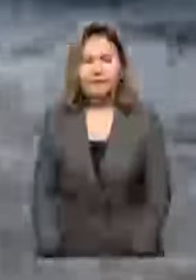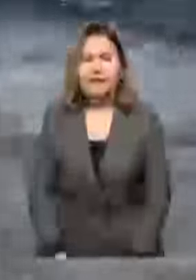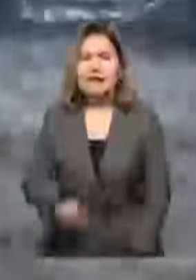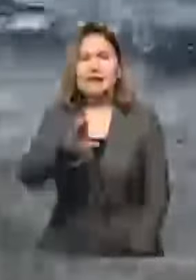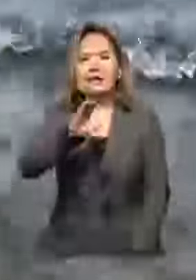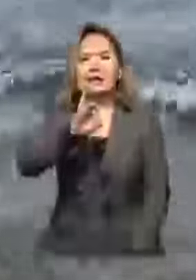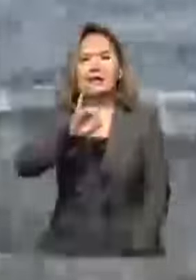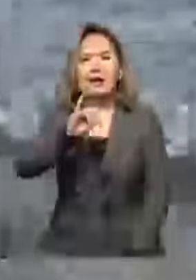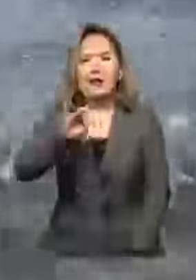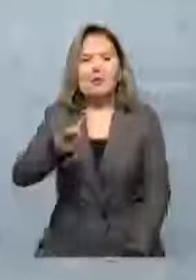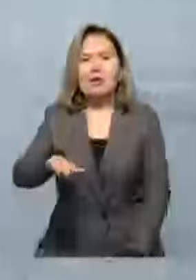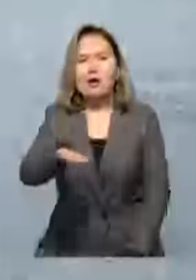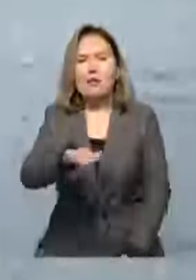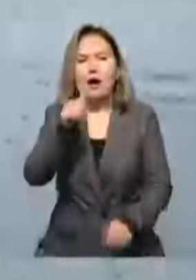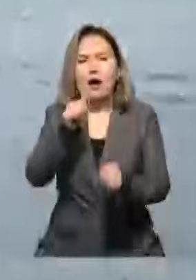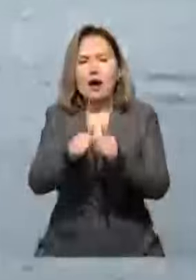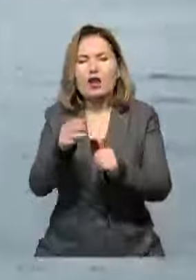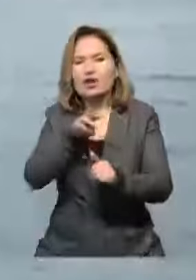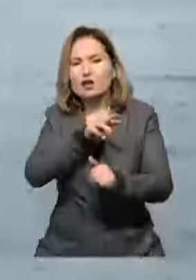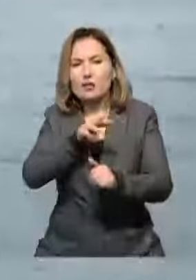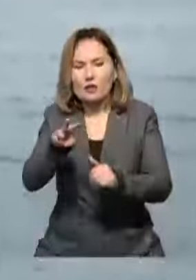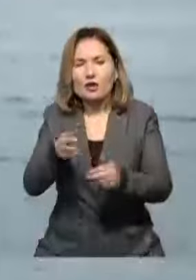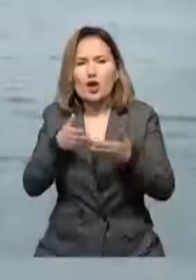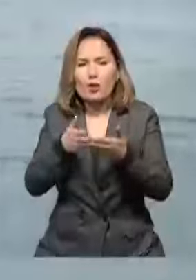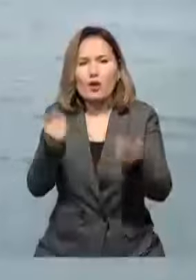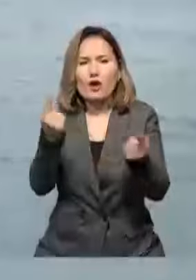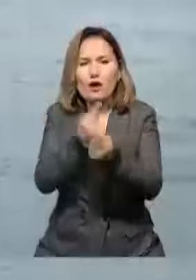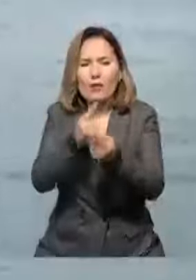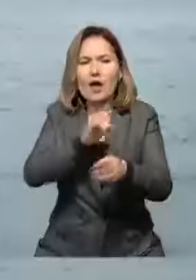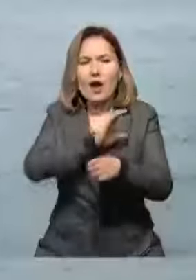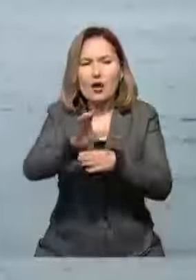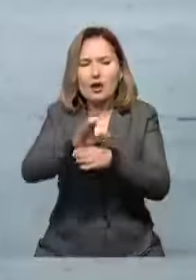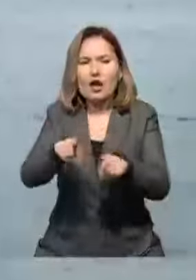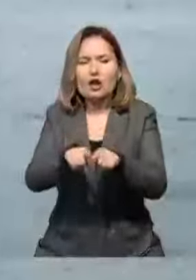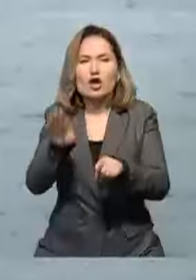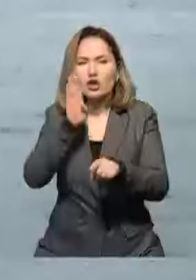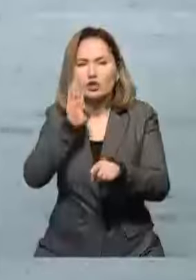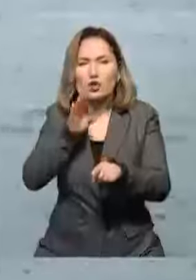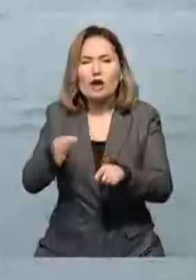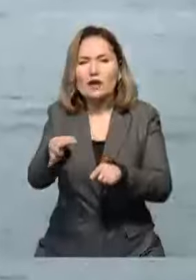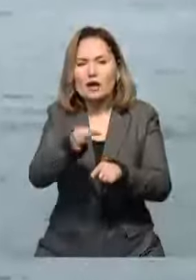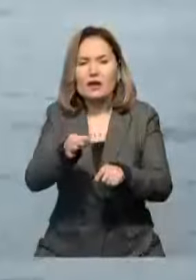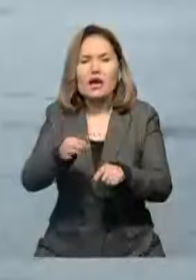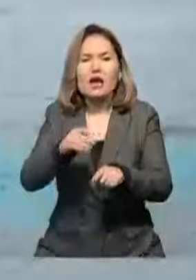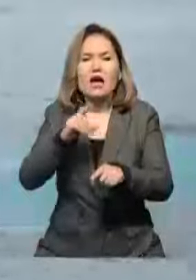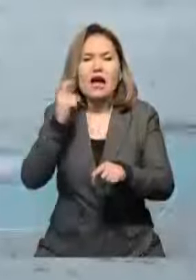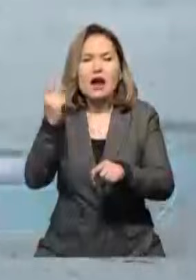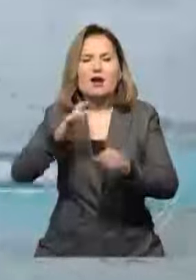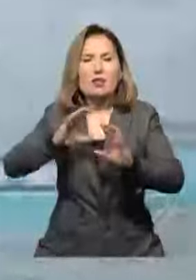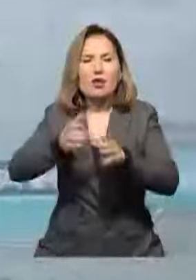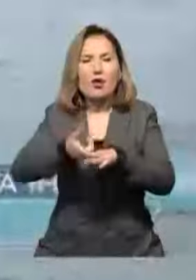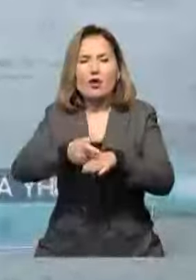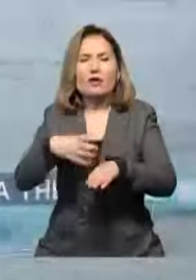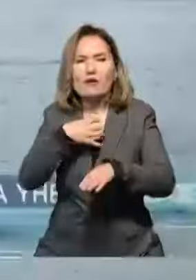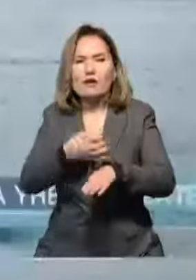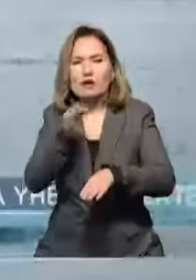Сингапур бұғазы әр 2 минут сайын лайнерге жүк толтырып, әлемнің түкпір-түкпіріне жөнелтетін бұл су айдыны жаһан экономикасы үшін маңызды